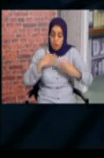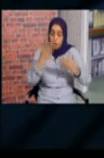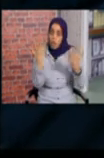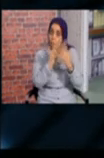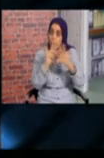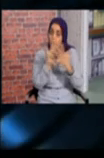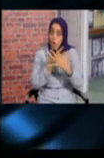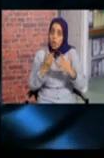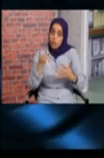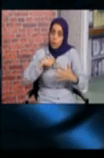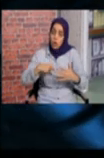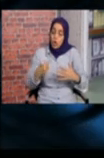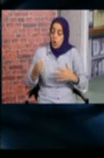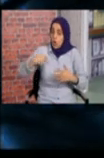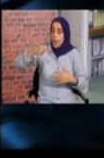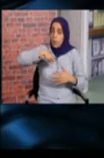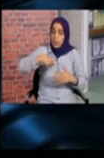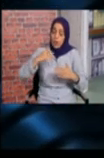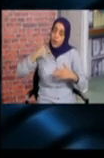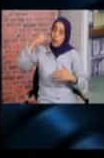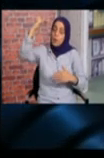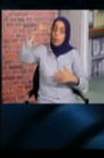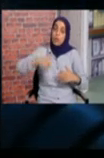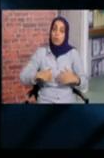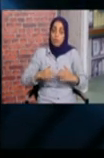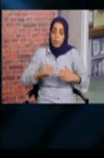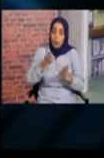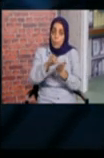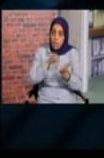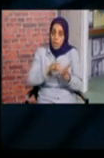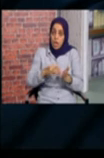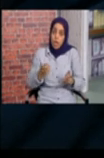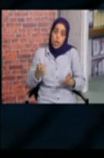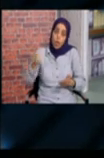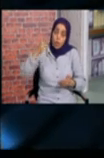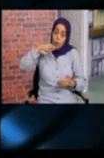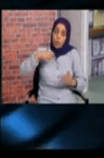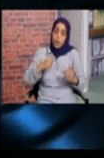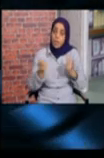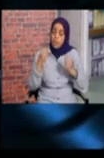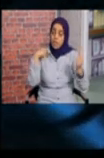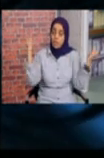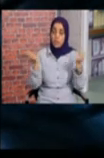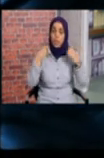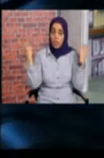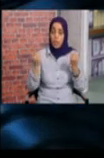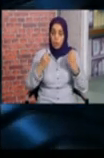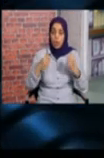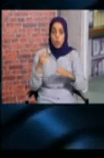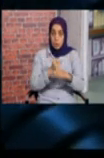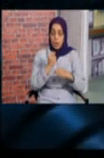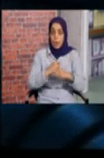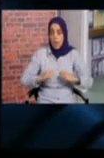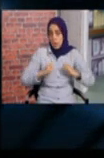تمنحهم من الانتكاسه ويعتمدوا عليها في بناء مستقبلهم. بدانا نوفر تدريب على حرف ومهن يطلبها سوق العمل،